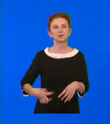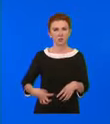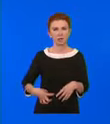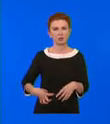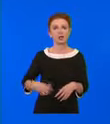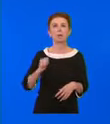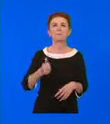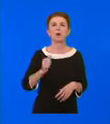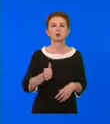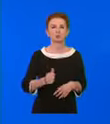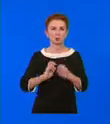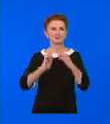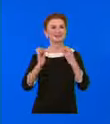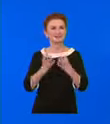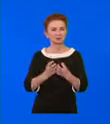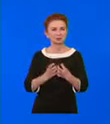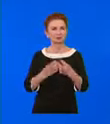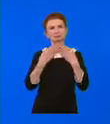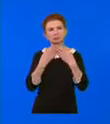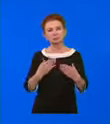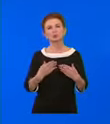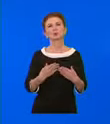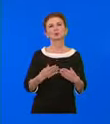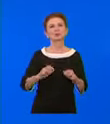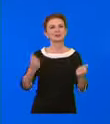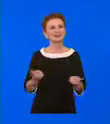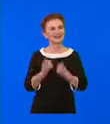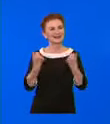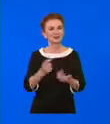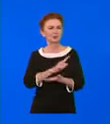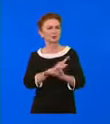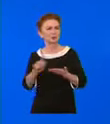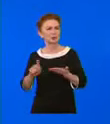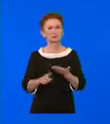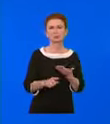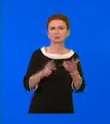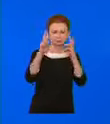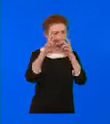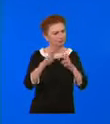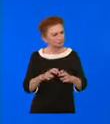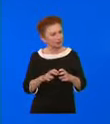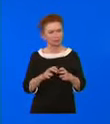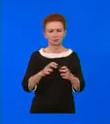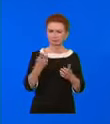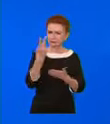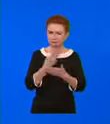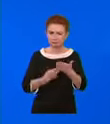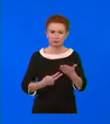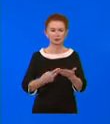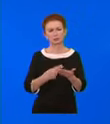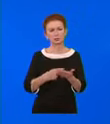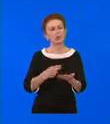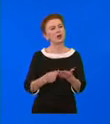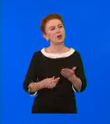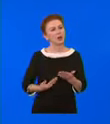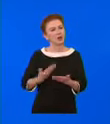za to, że starają się w sposób szybki i elastyczny podchodzić do projektów, które rząd proponuje.